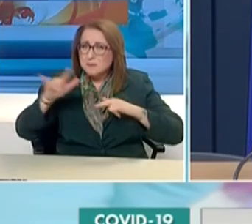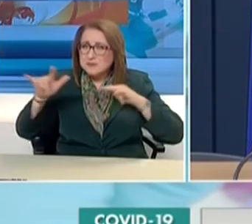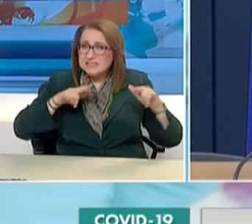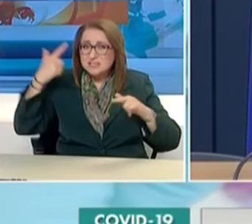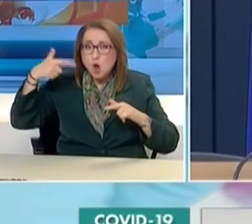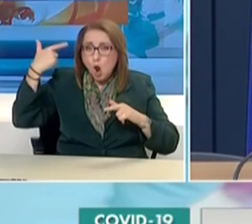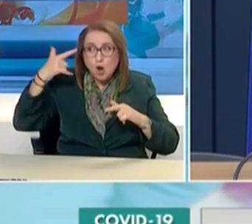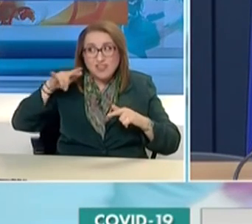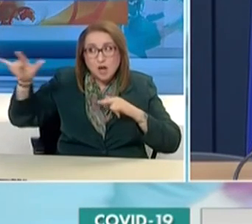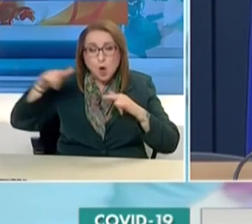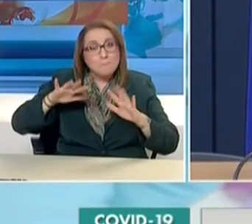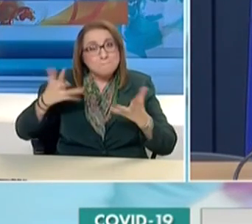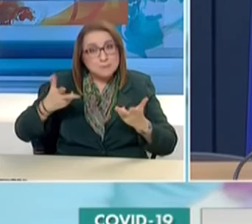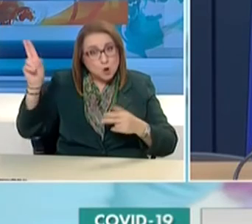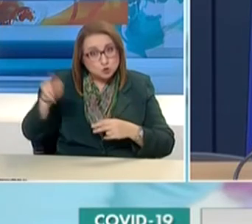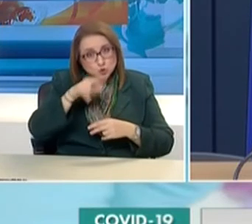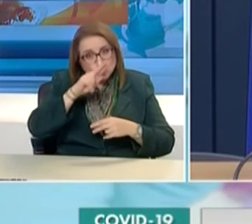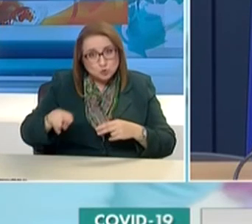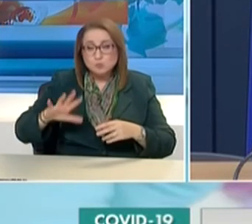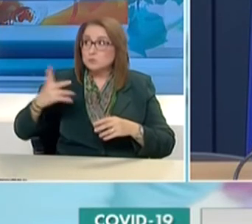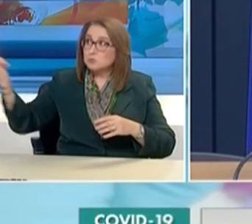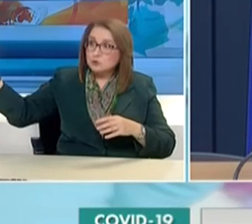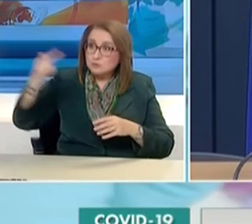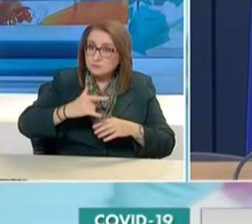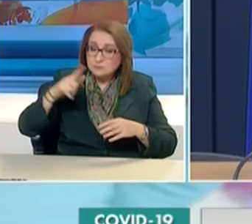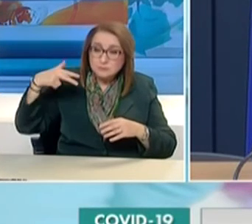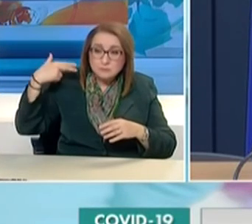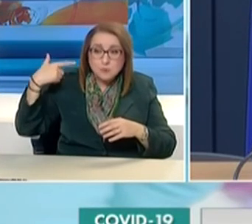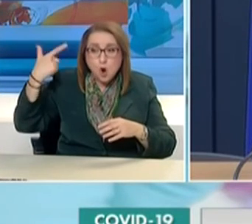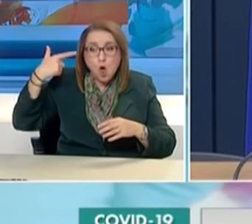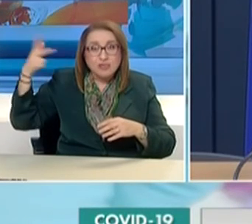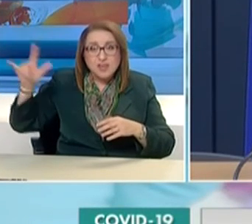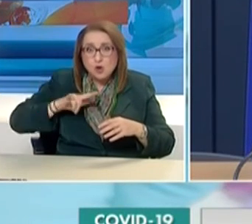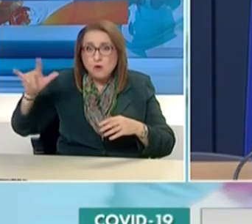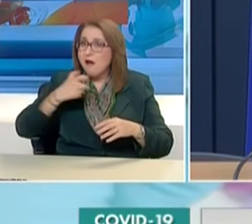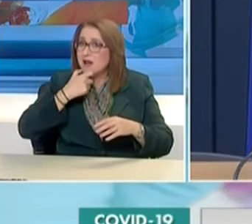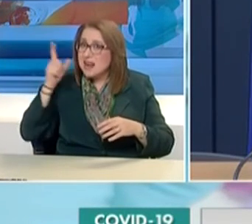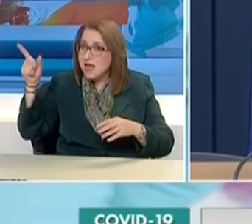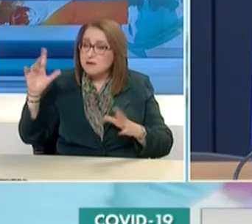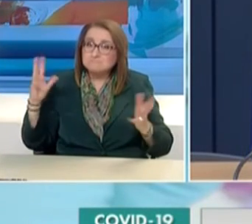Λονδίνο και από το Λονδίνο. Και η ερώτηση στον κύριο Τσιόδρα είναι, ξέρω ότι είχε μια συνάντηση σήμερα με τον